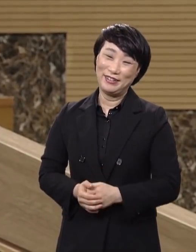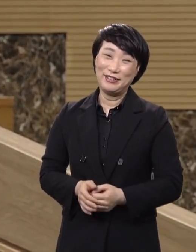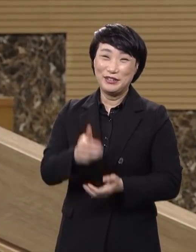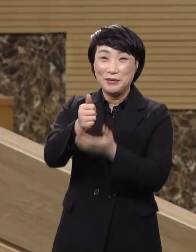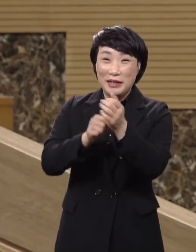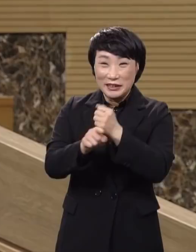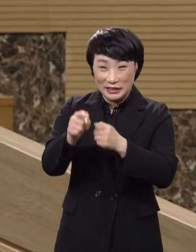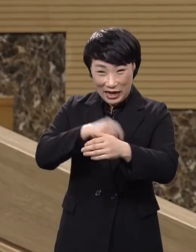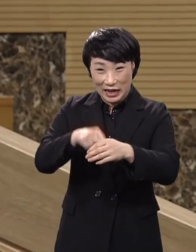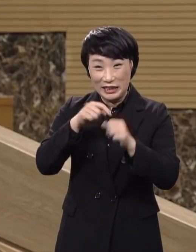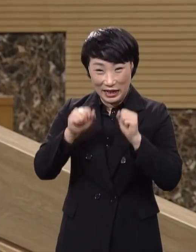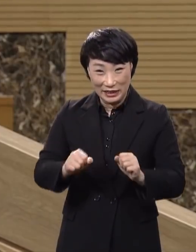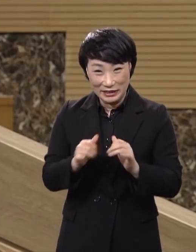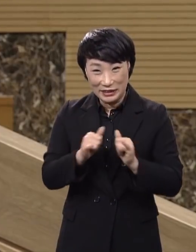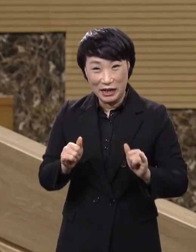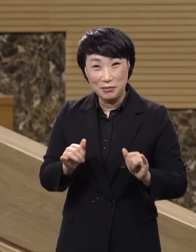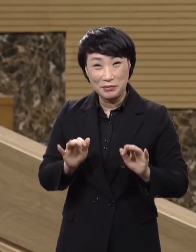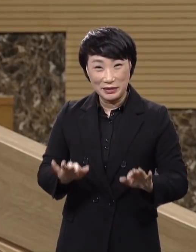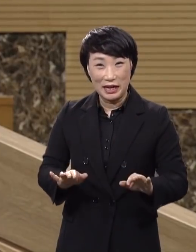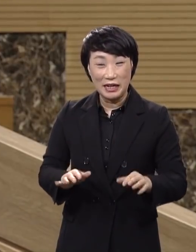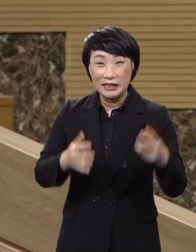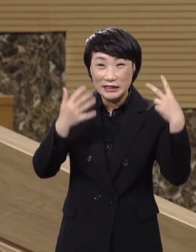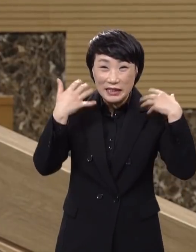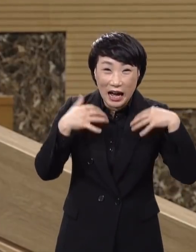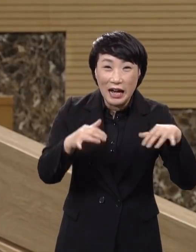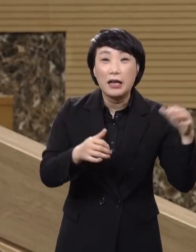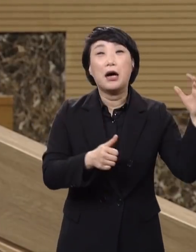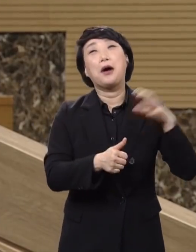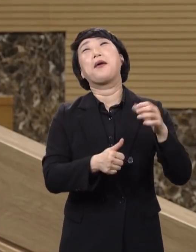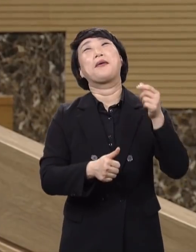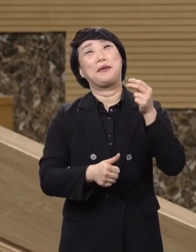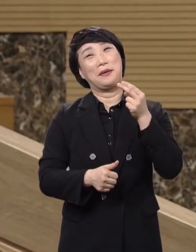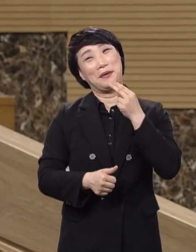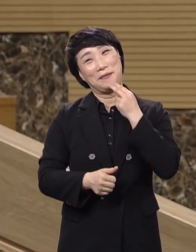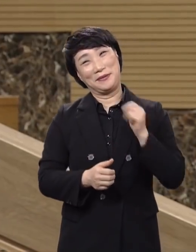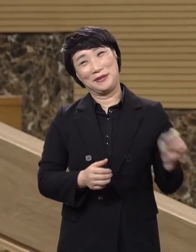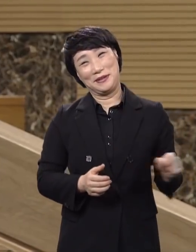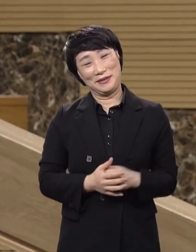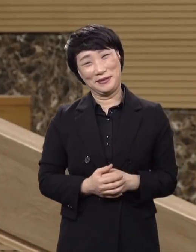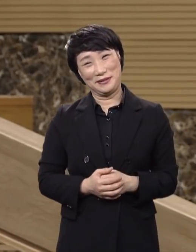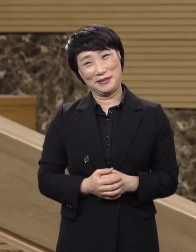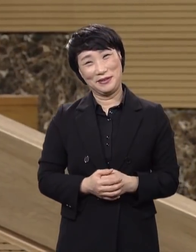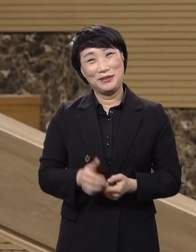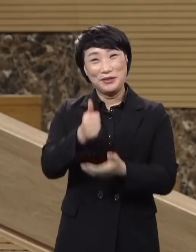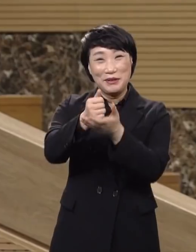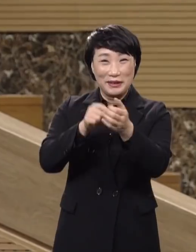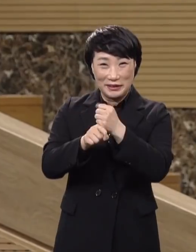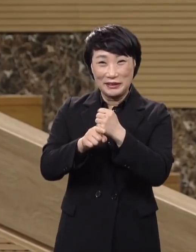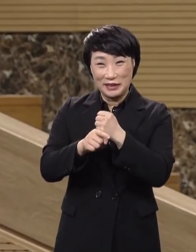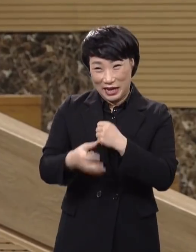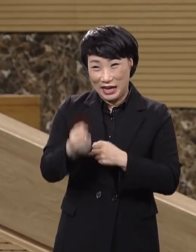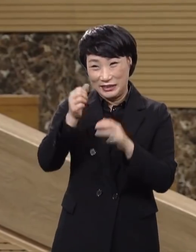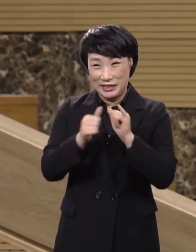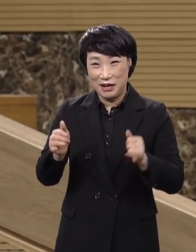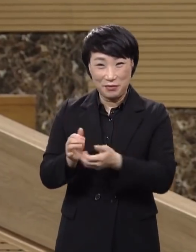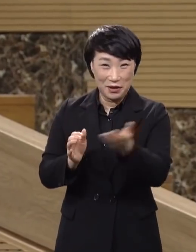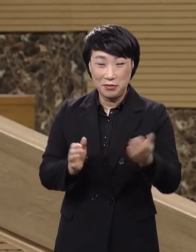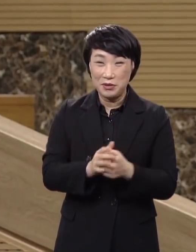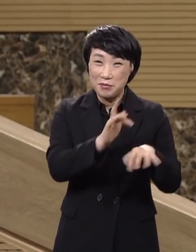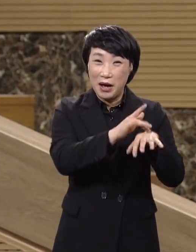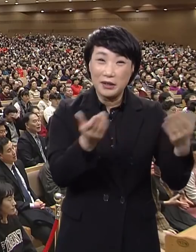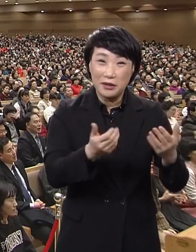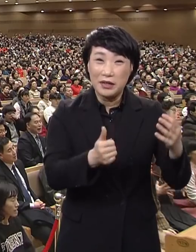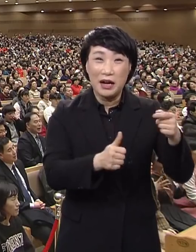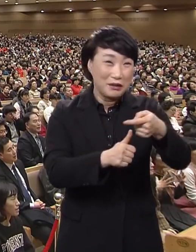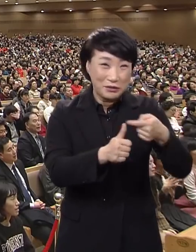주님 뜻 안에 있는 자 사자도 못 깨물어. 주님 뜻을 가진 자 절대 마귀가